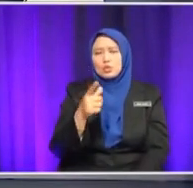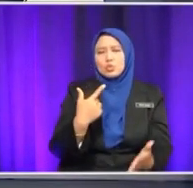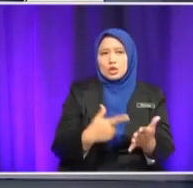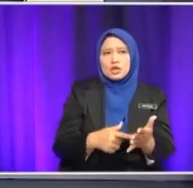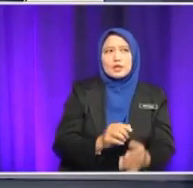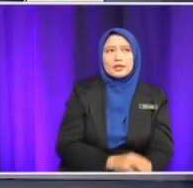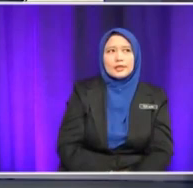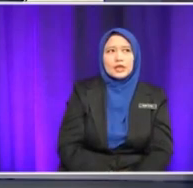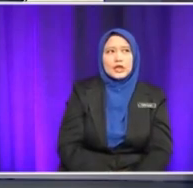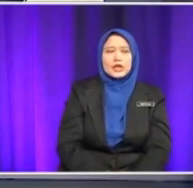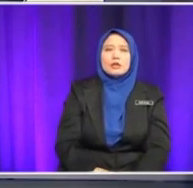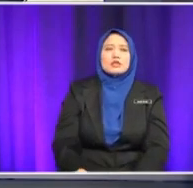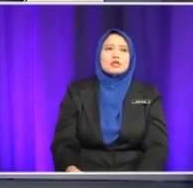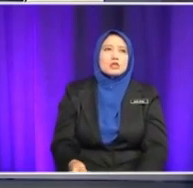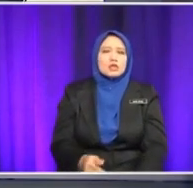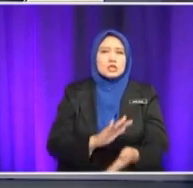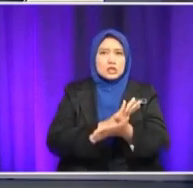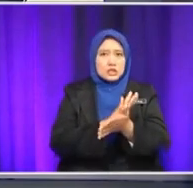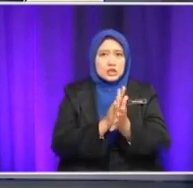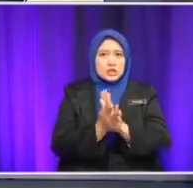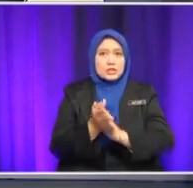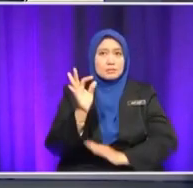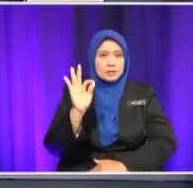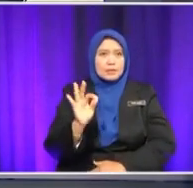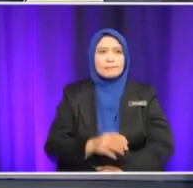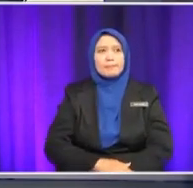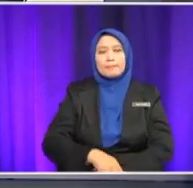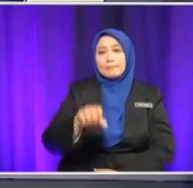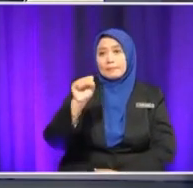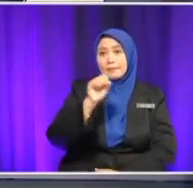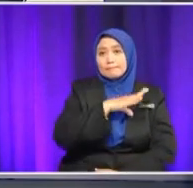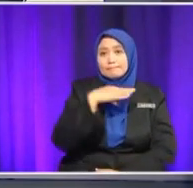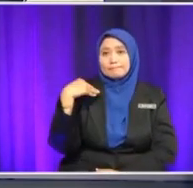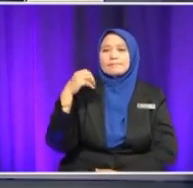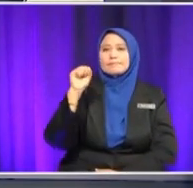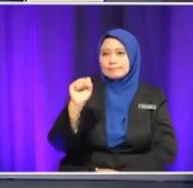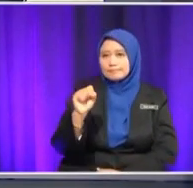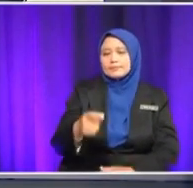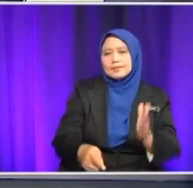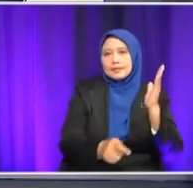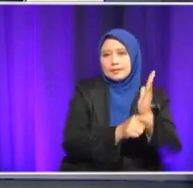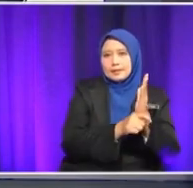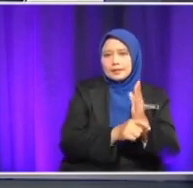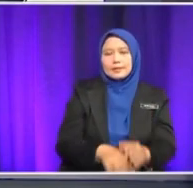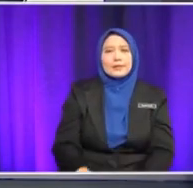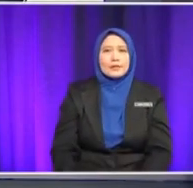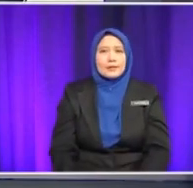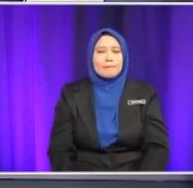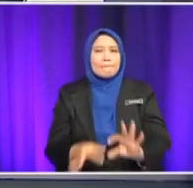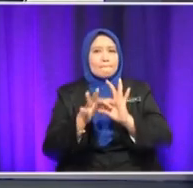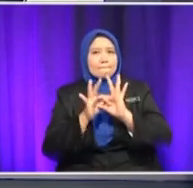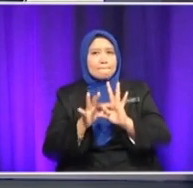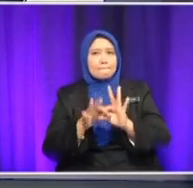di situ menjadi 9 kecerdasan jadi senilai kecerdasan itulah yang kita guna untuk menilai